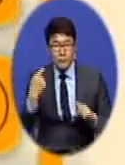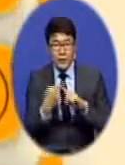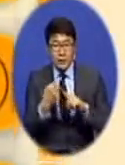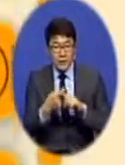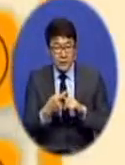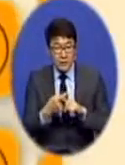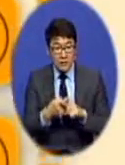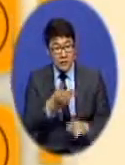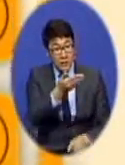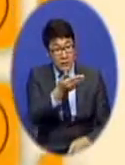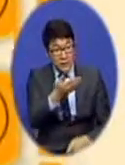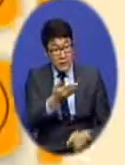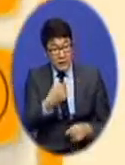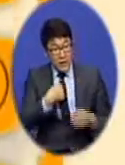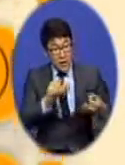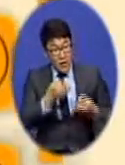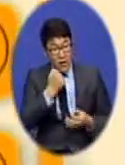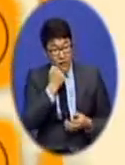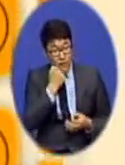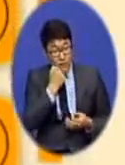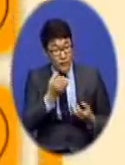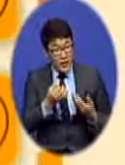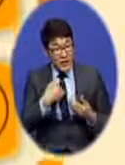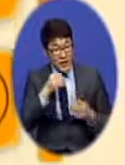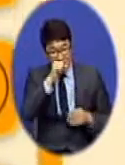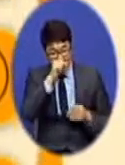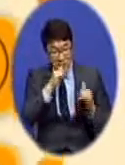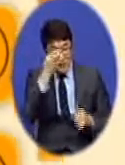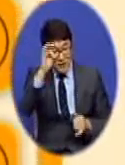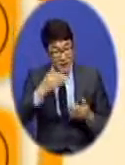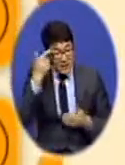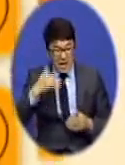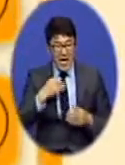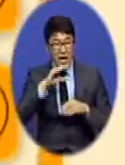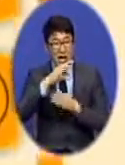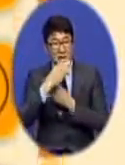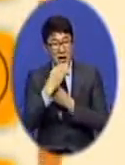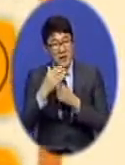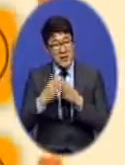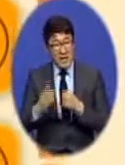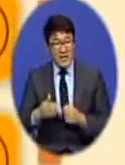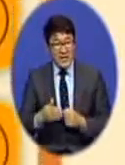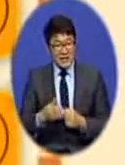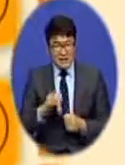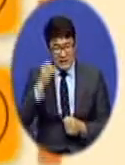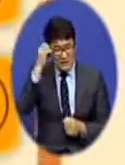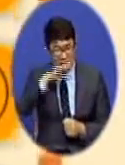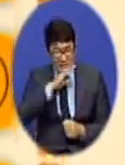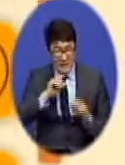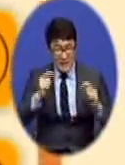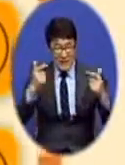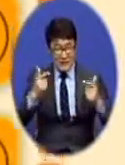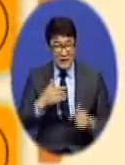야, 정혜성 씨가 예. 뒤로 보면 웃는 게 웃죠, 웃죠. 제가 착한 남자로 인정을 아니 그건 방송이니까 그런 거지. 방송이니까 웃는 거고요. 예. 제가